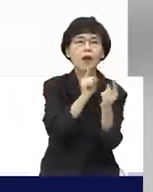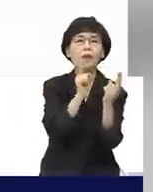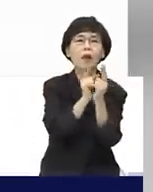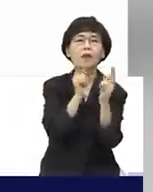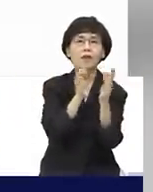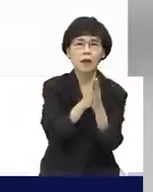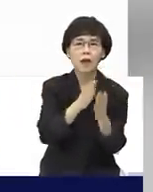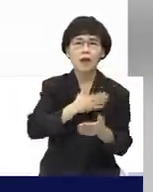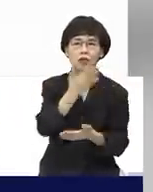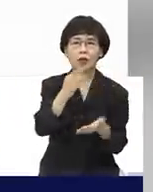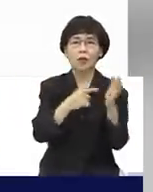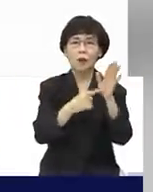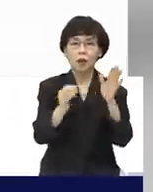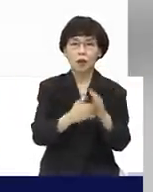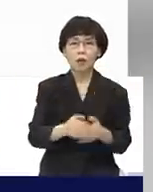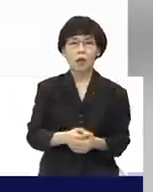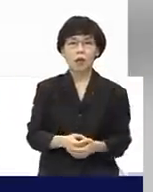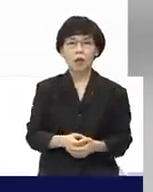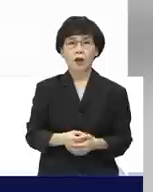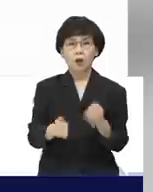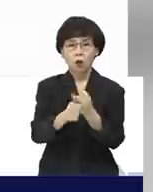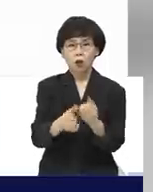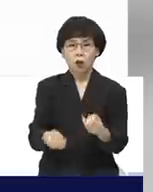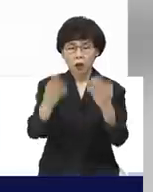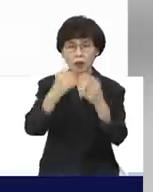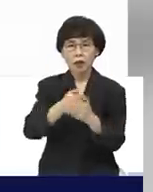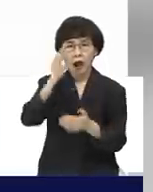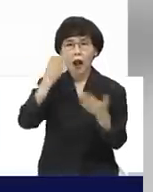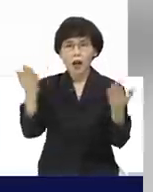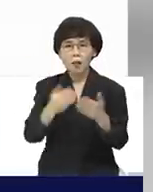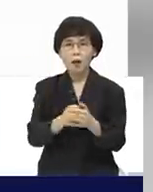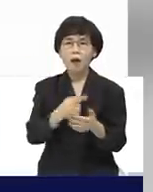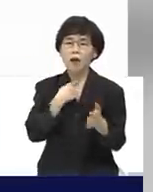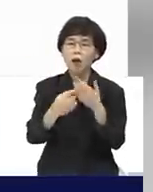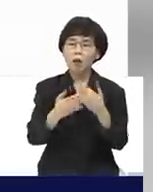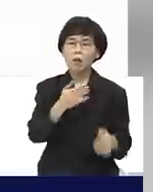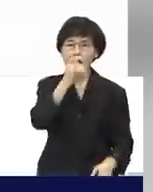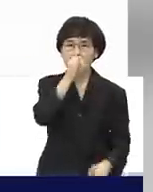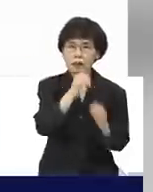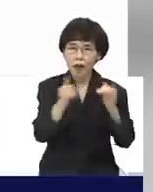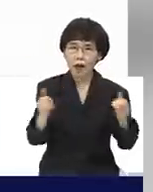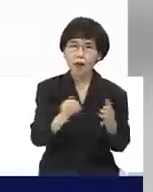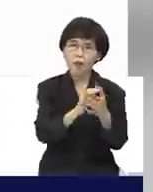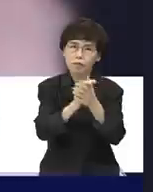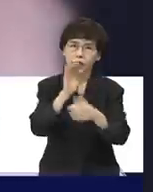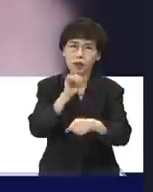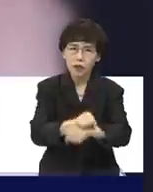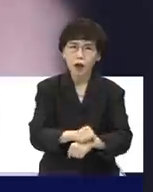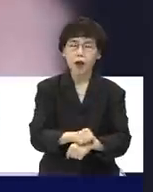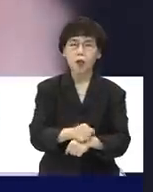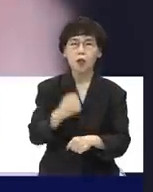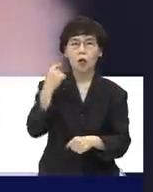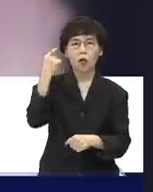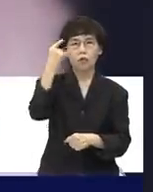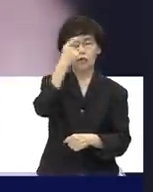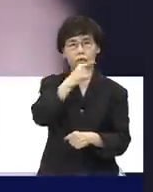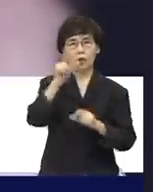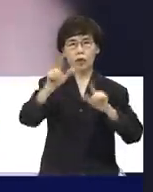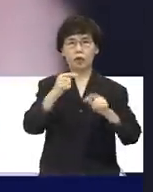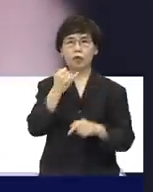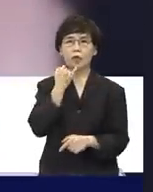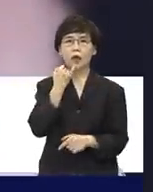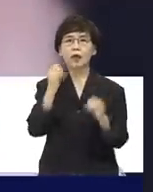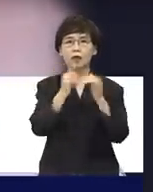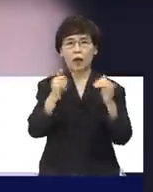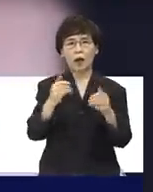경험자, 친화력이 좋고 외모가 단정한 분은 우대하겠다고도 했는데요. 논란이 된 건 일당이었습니다. 식사